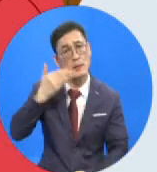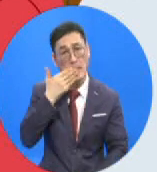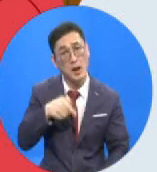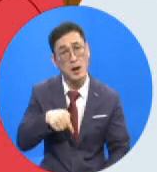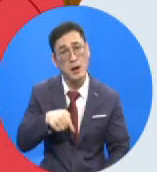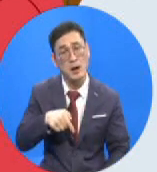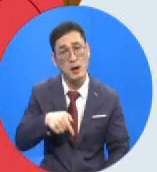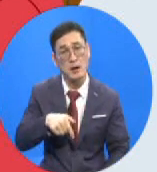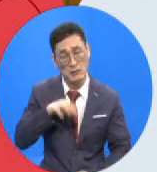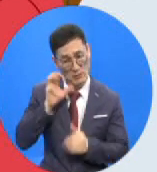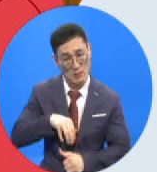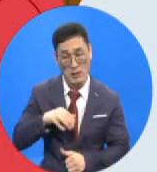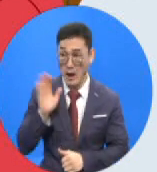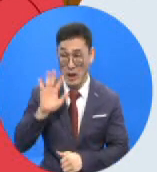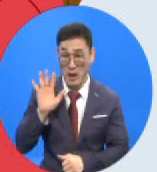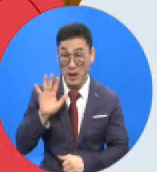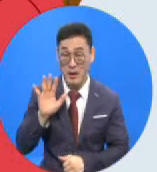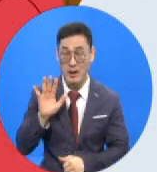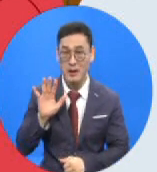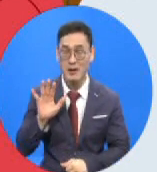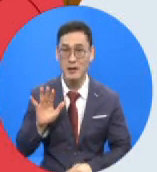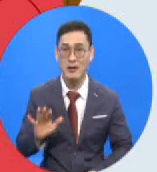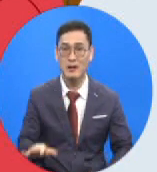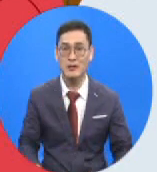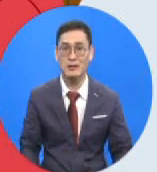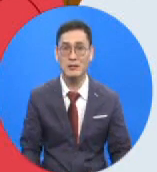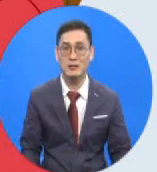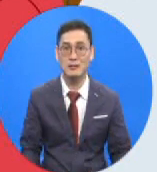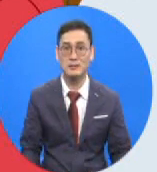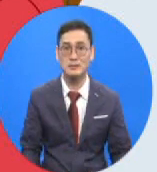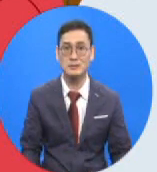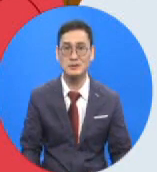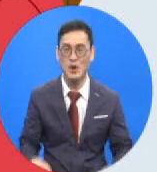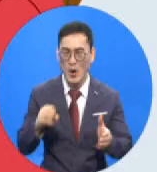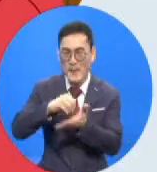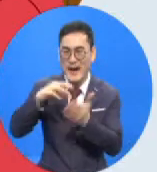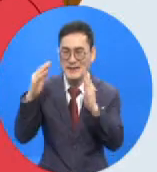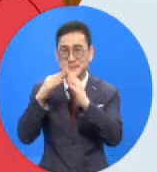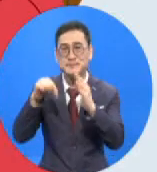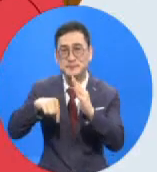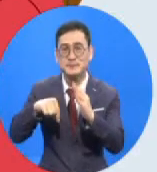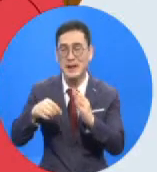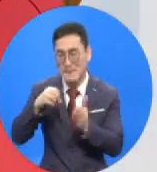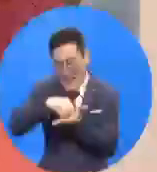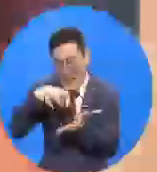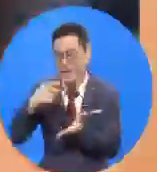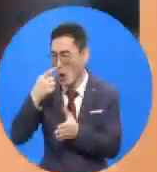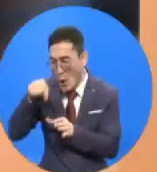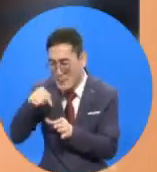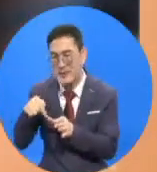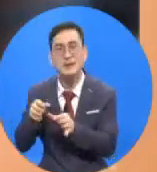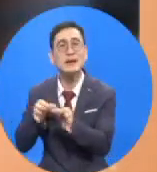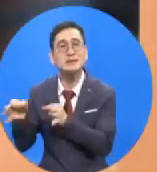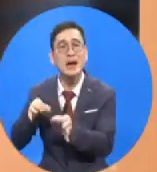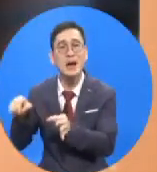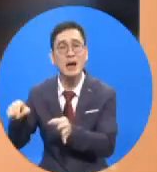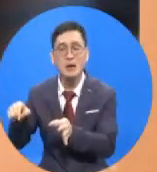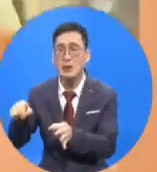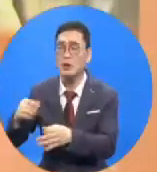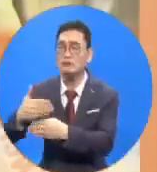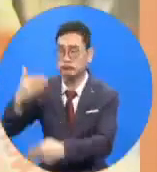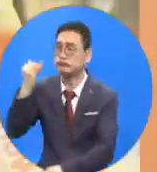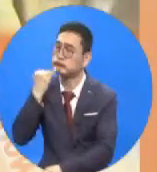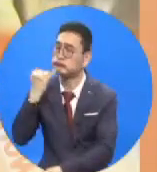해주면 다 빵집 인데 그 베이커리가 실제 카페 처럼 운영하는 데다 많습니다 그렇죠 그러니까 그런데 같은 경우는 그러면